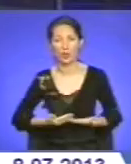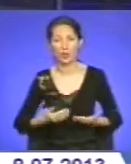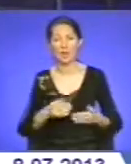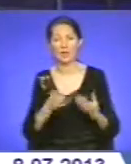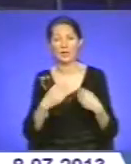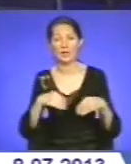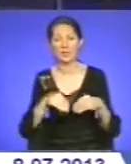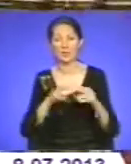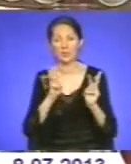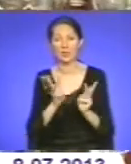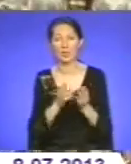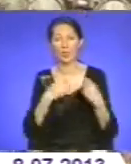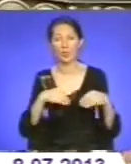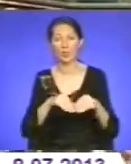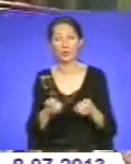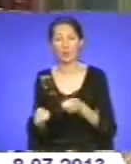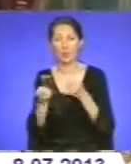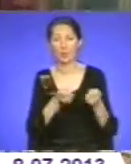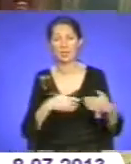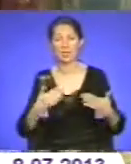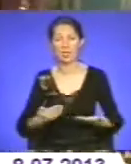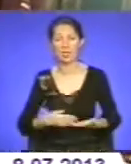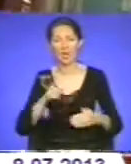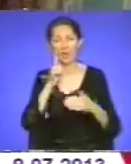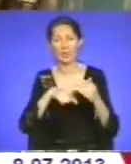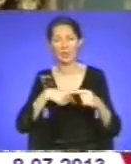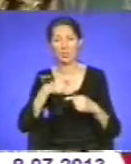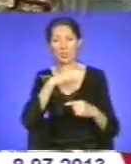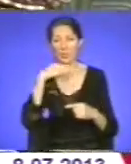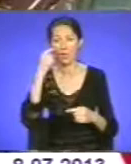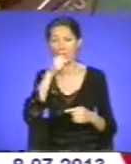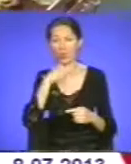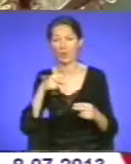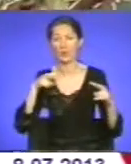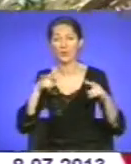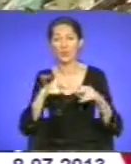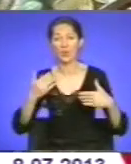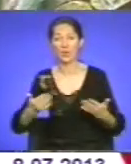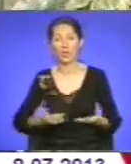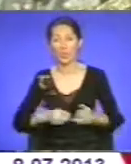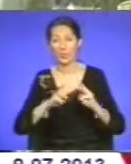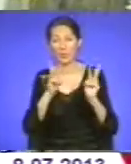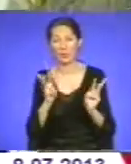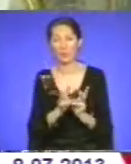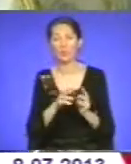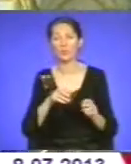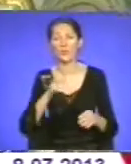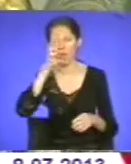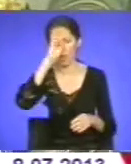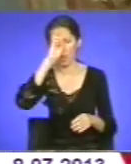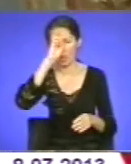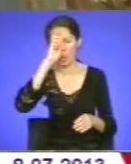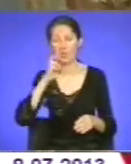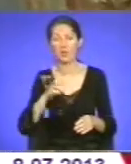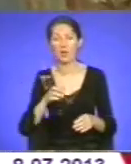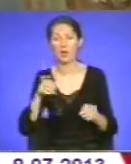випробувань. Згідно із життям святих, благовірний князь Петро вступив на Муромський престол